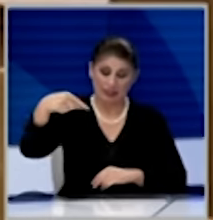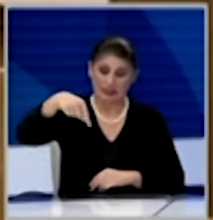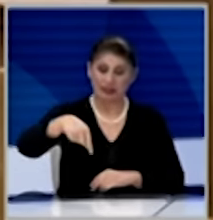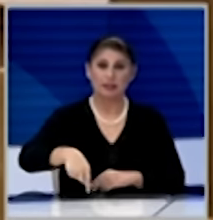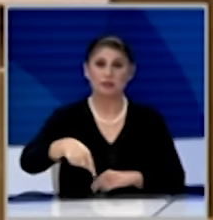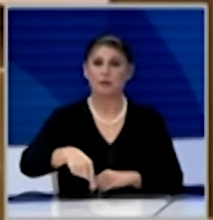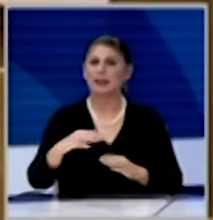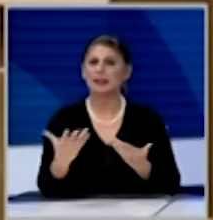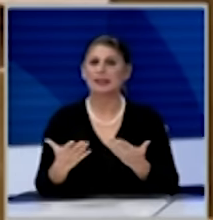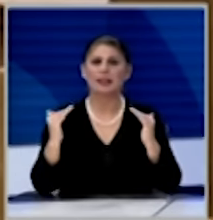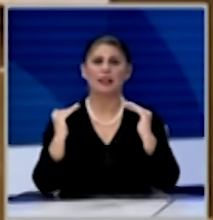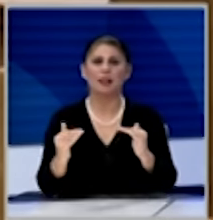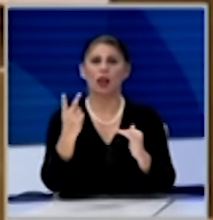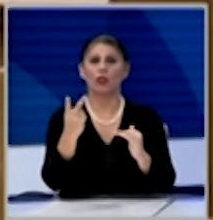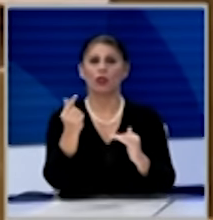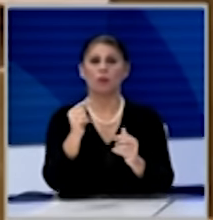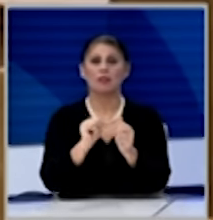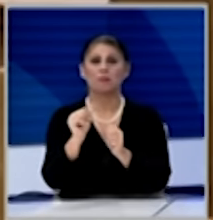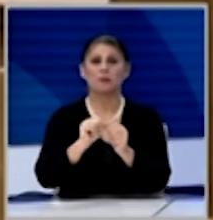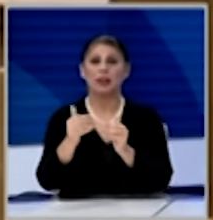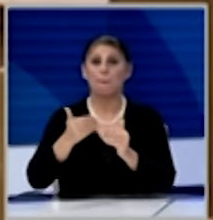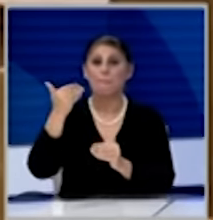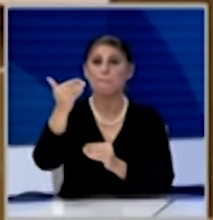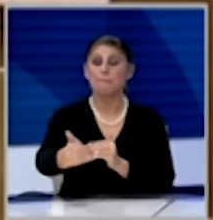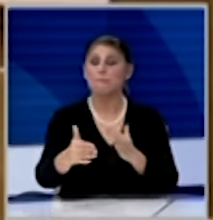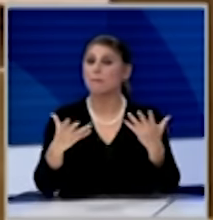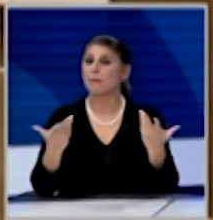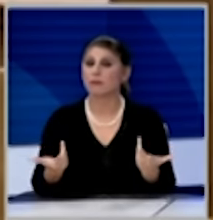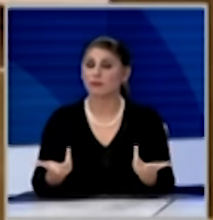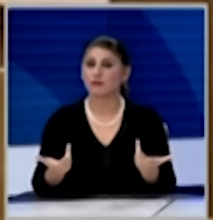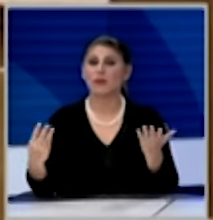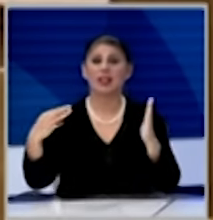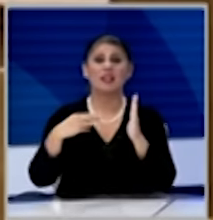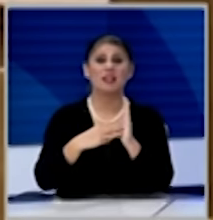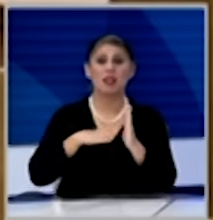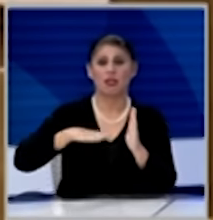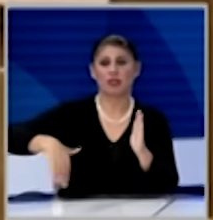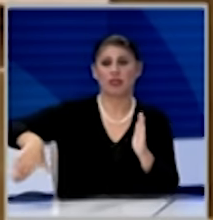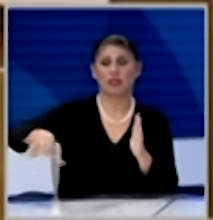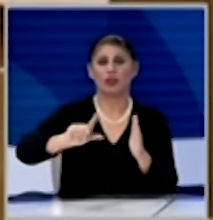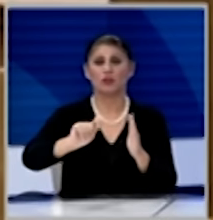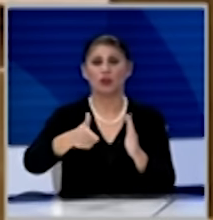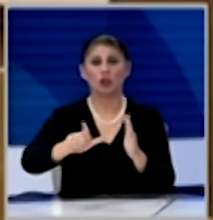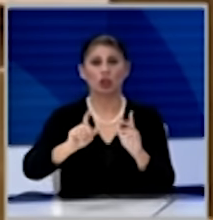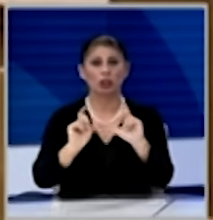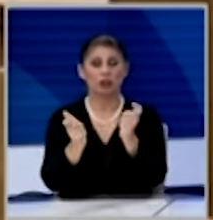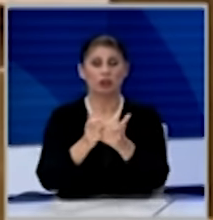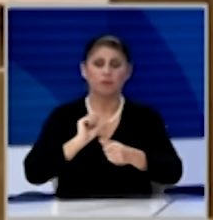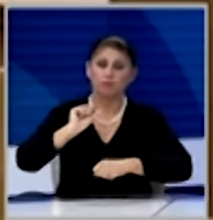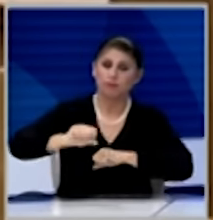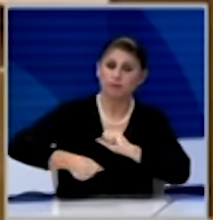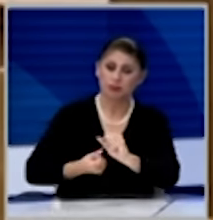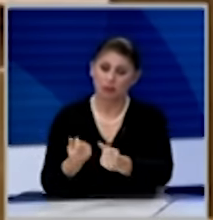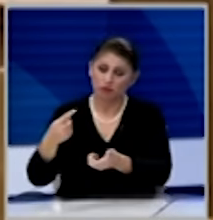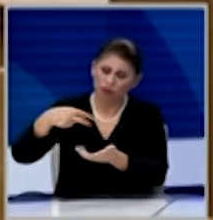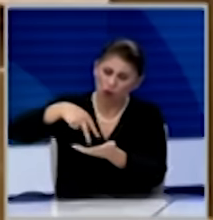κατάσταση 2,5 μήνες μετά μι μήνες μετά χιλιάδες λαϊκές οικογένειες παλεύουν να σταθούν